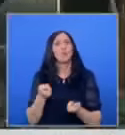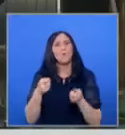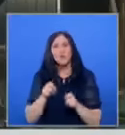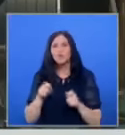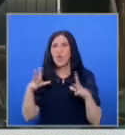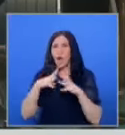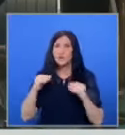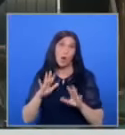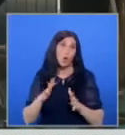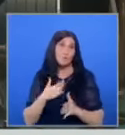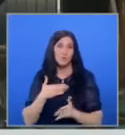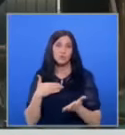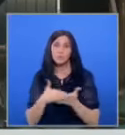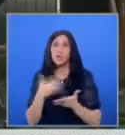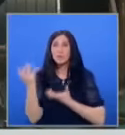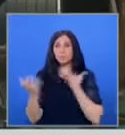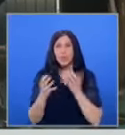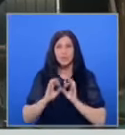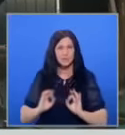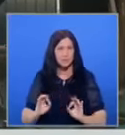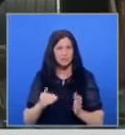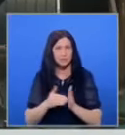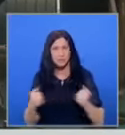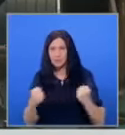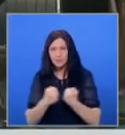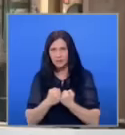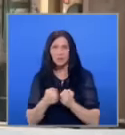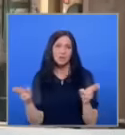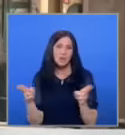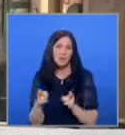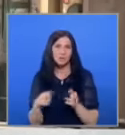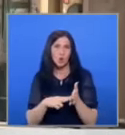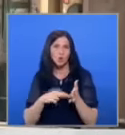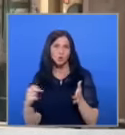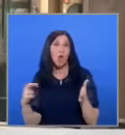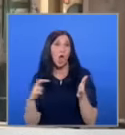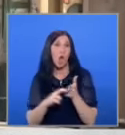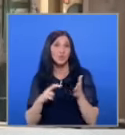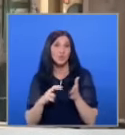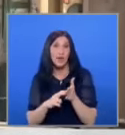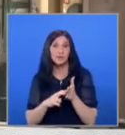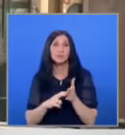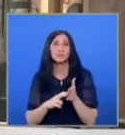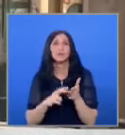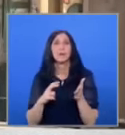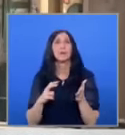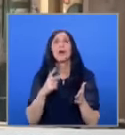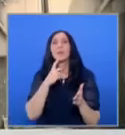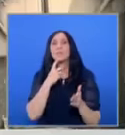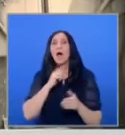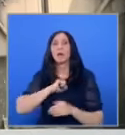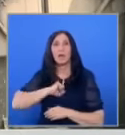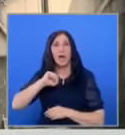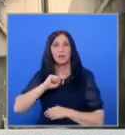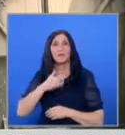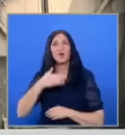нещо. Причините за пожара се изясняват. Заради инцидента за кратко беше изключена контактната електрическа мрежа на ЖП гарата.